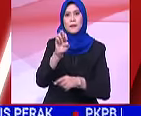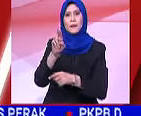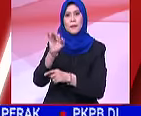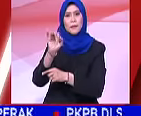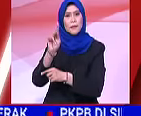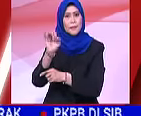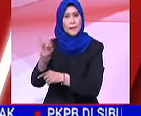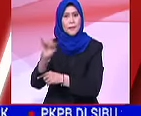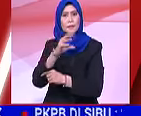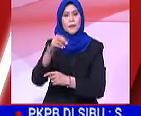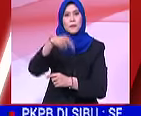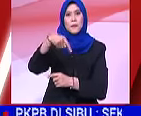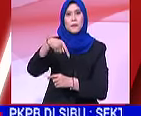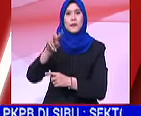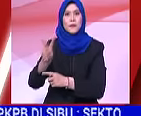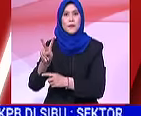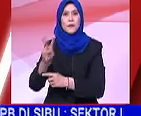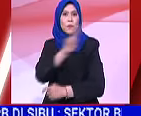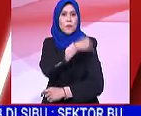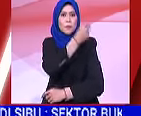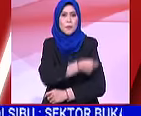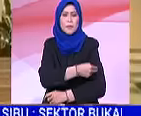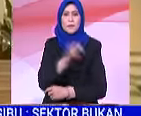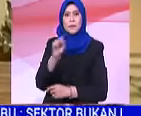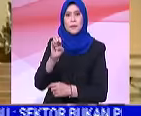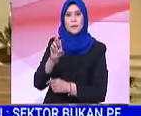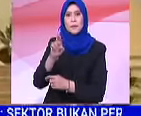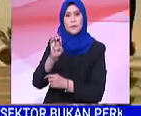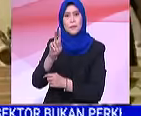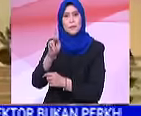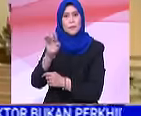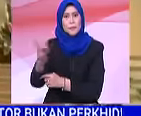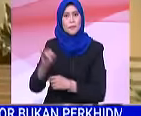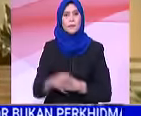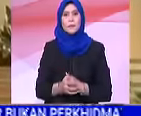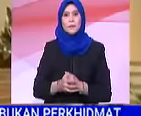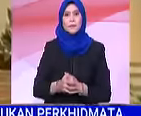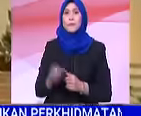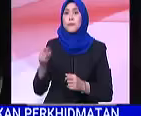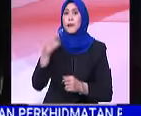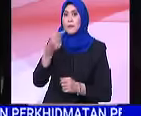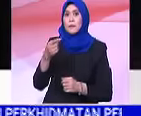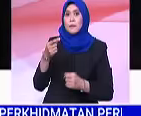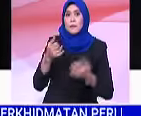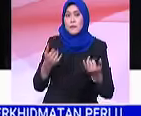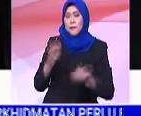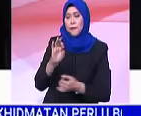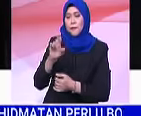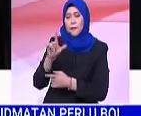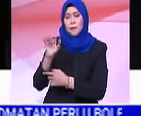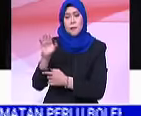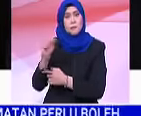dan PPV Hospital Serikai. Jelas Felicia Tan Yahua, program